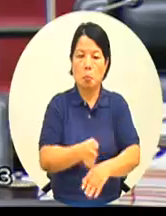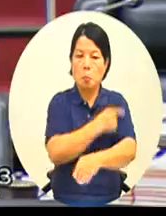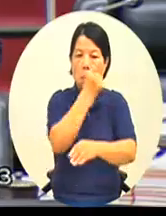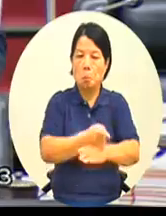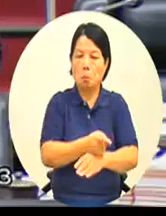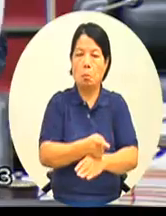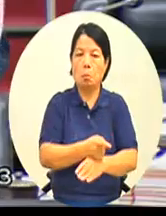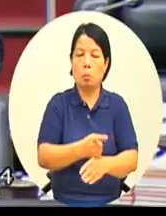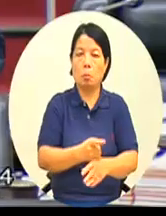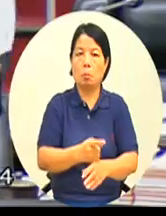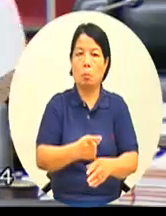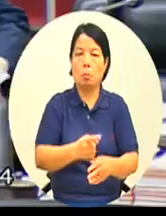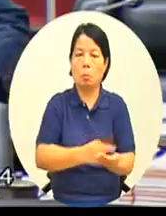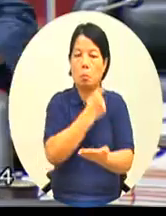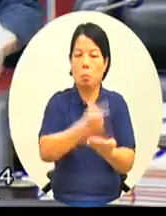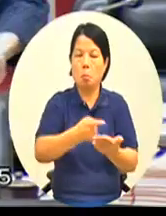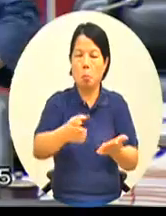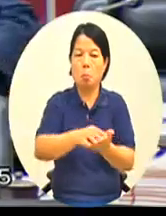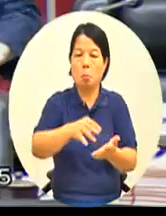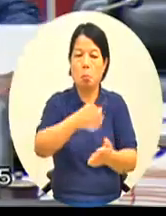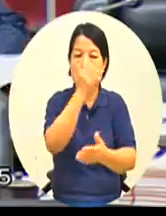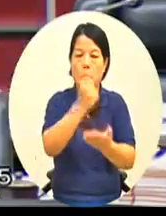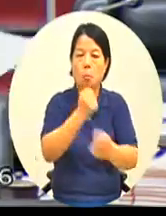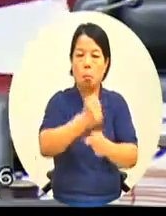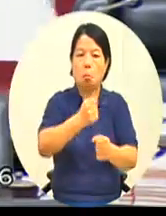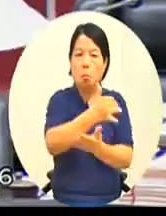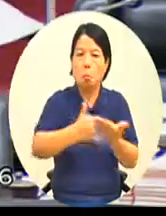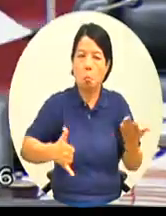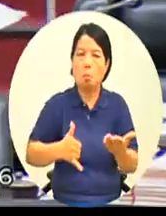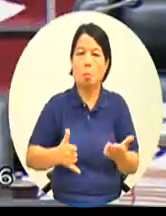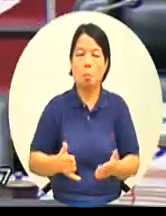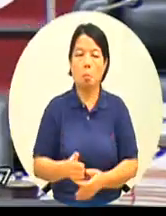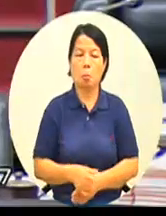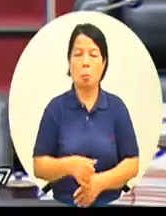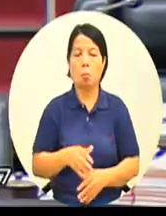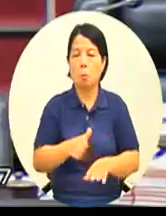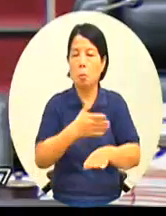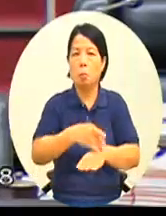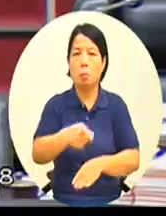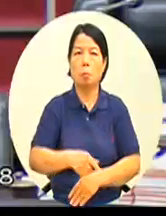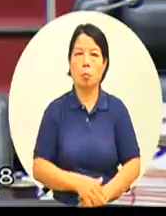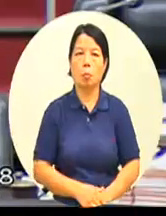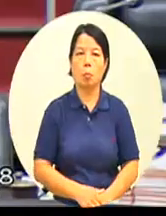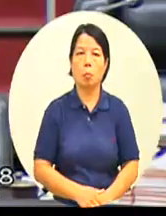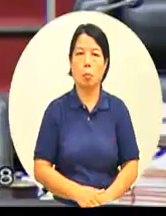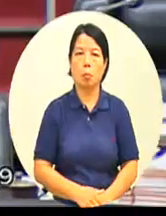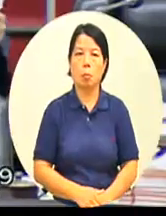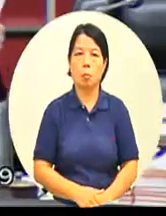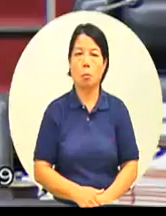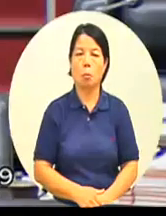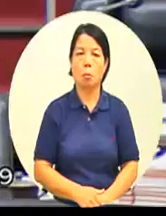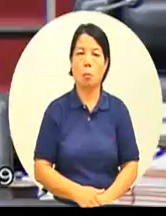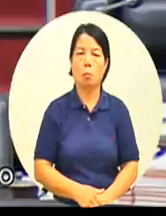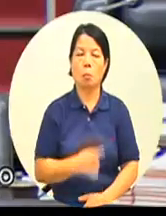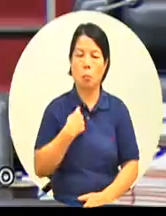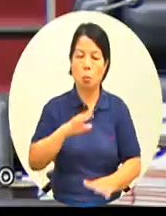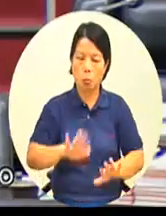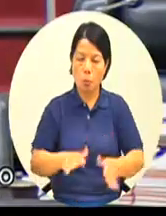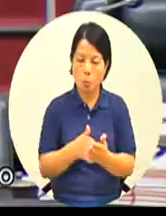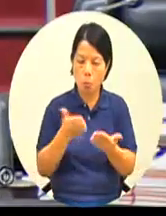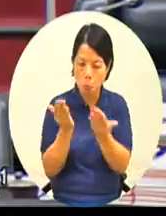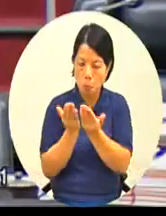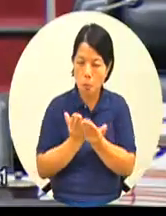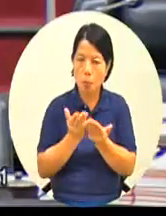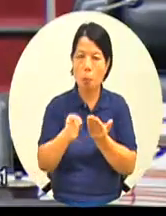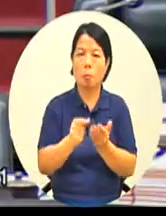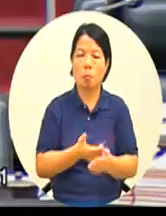好一群的这个劳工的这个退休嘛。所以我这样子做一个对比，是让你知道